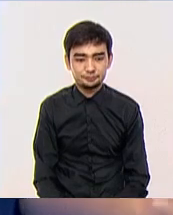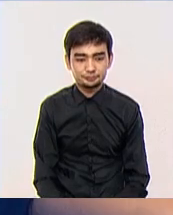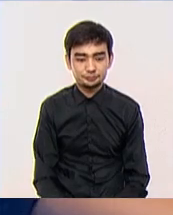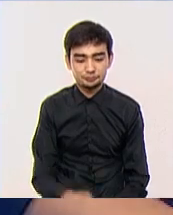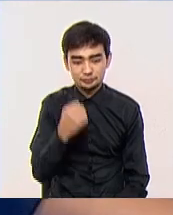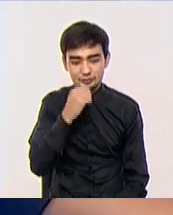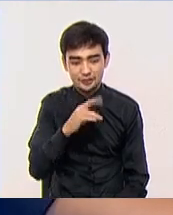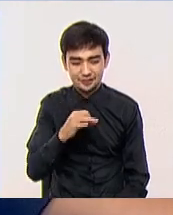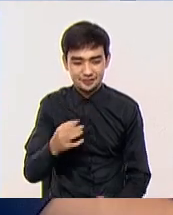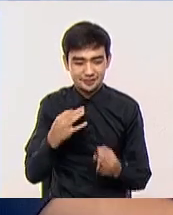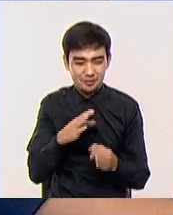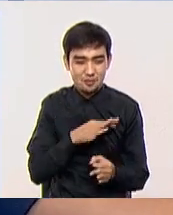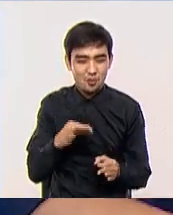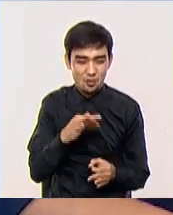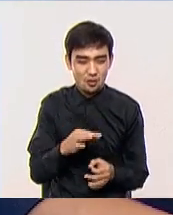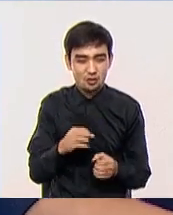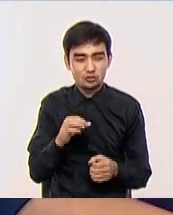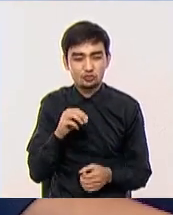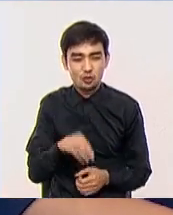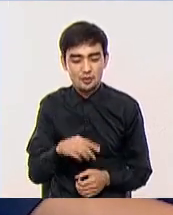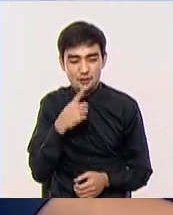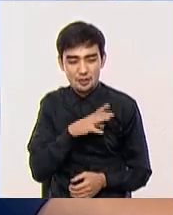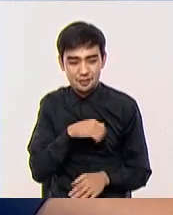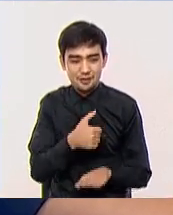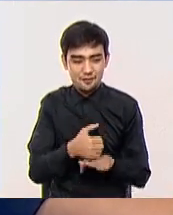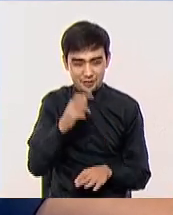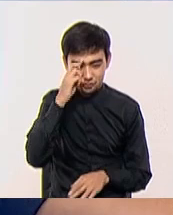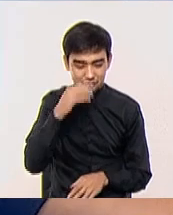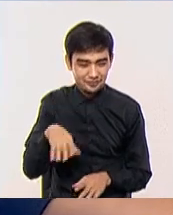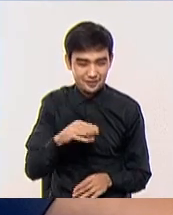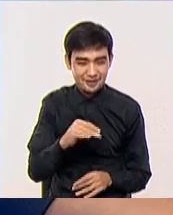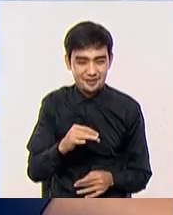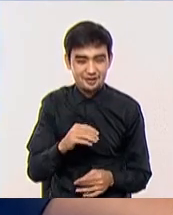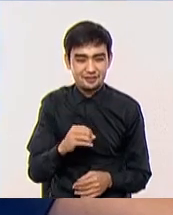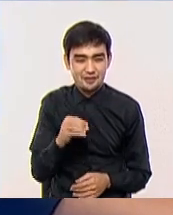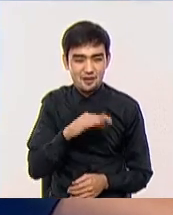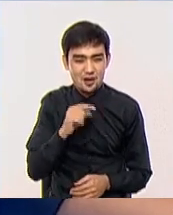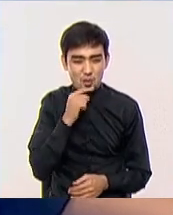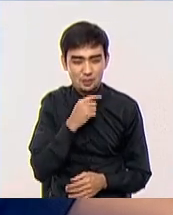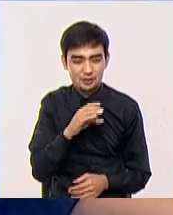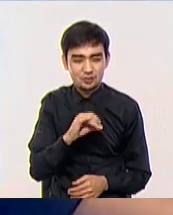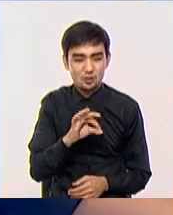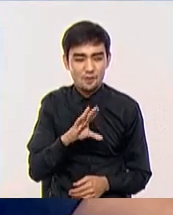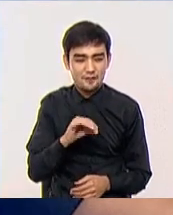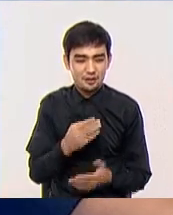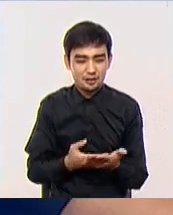Спасибо. Зарина Беремкул рассказала, о чем говорили главы государств на заседании Высшего Евразийского экономического